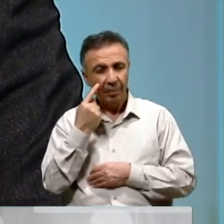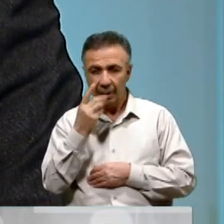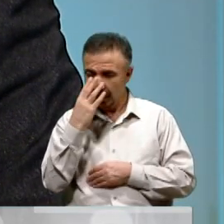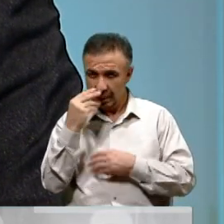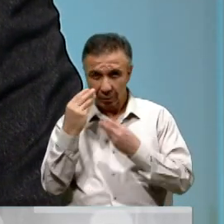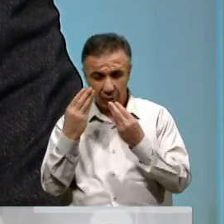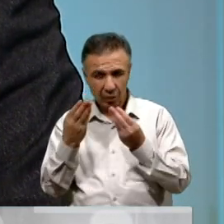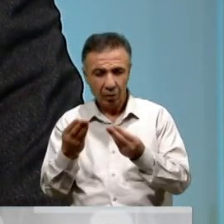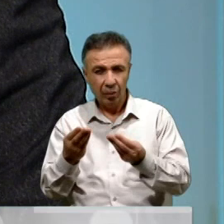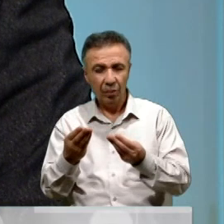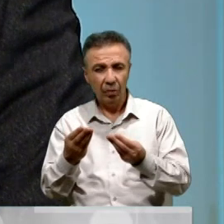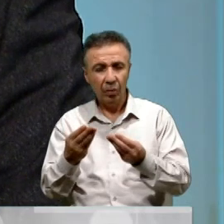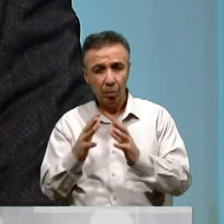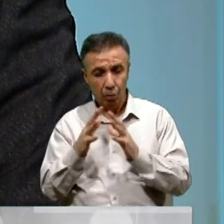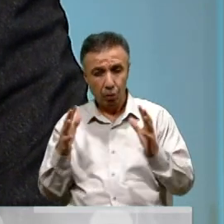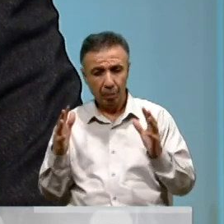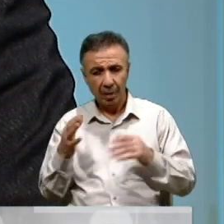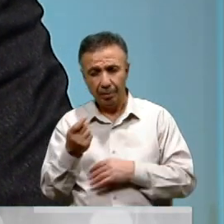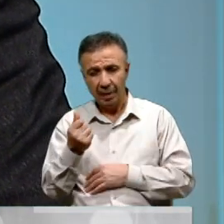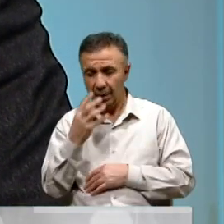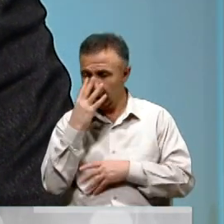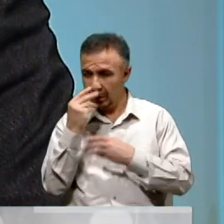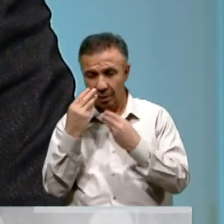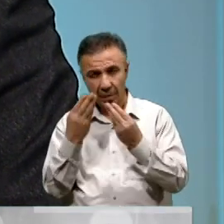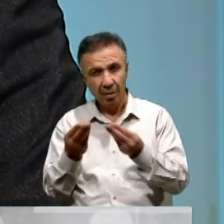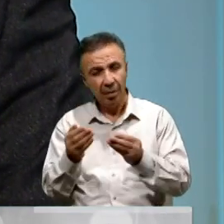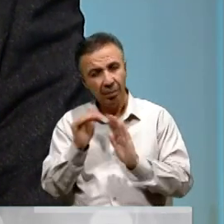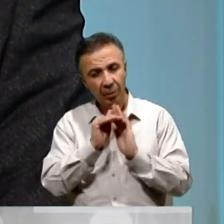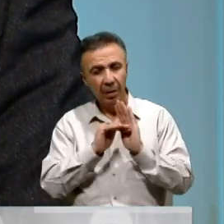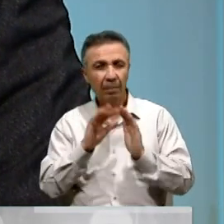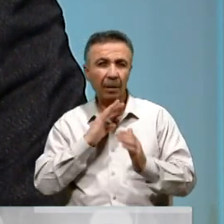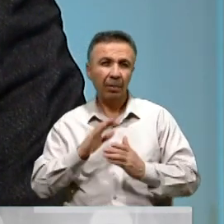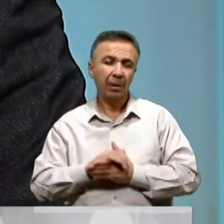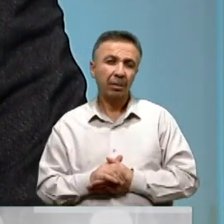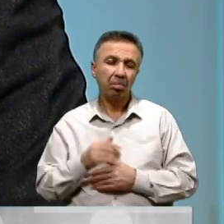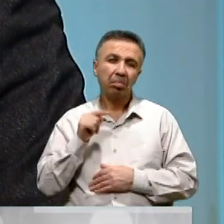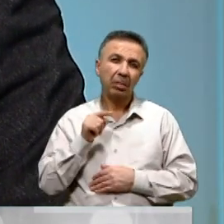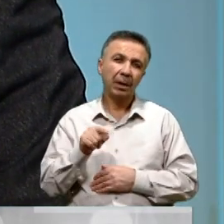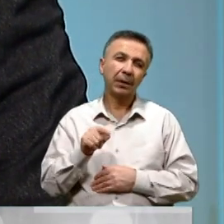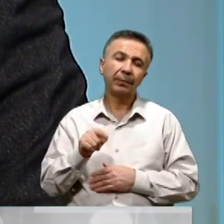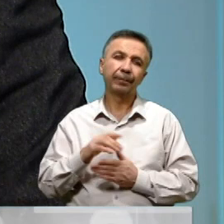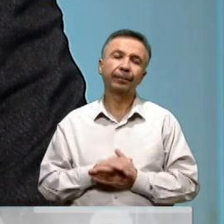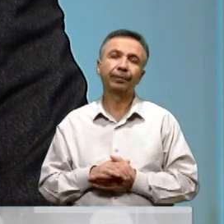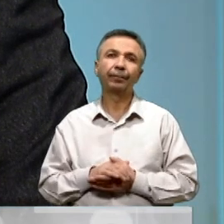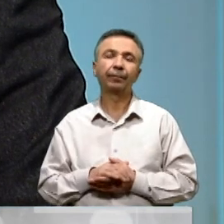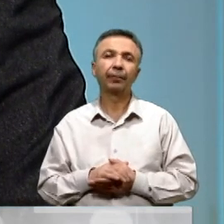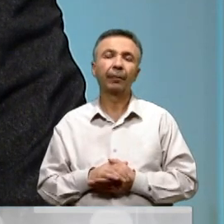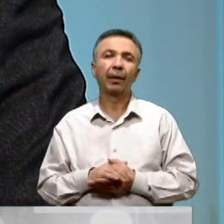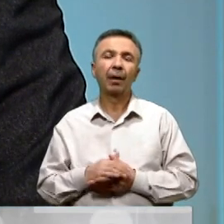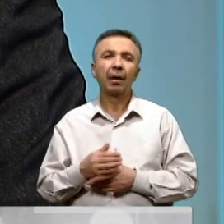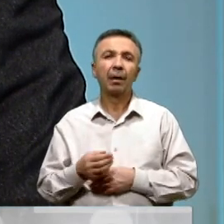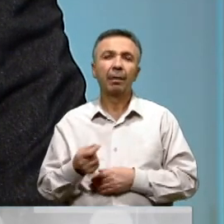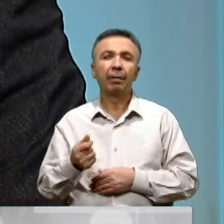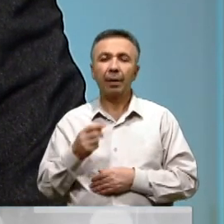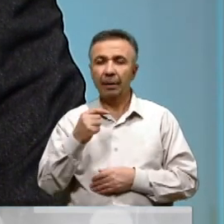olduğu, hatta epey bir kısmını devletin karşılamış olduğu programlardır. Ve buralardan da hibe